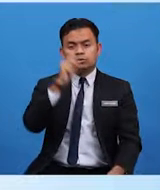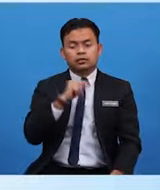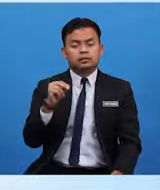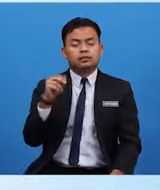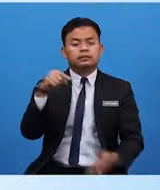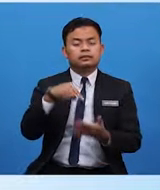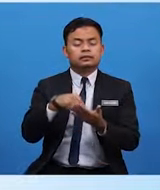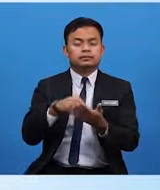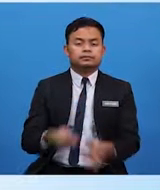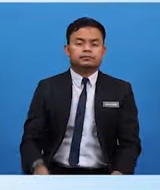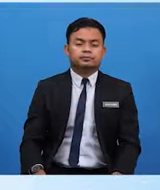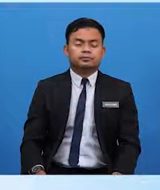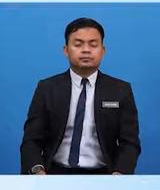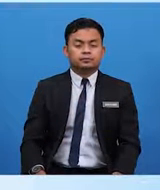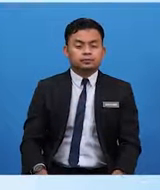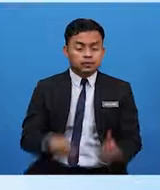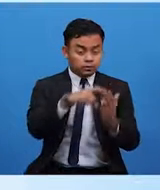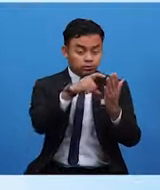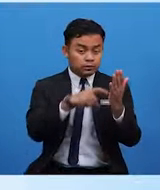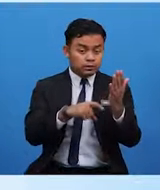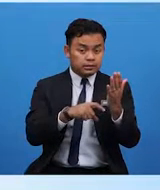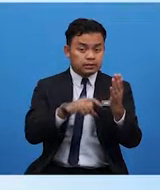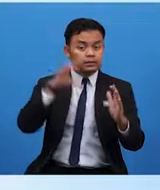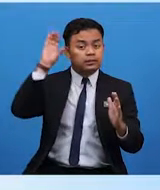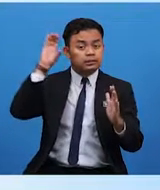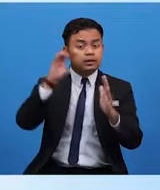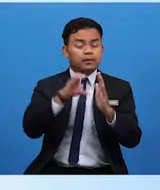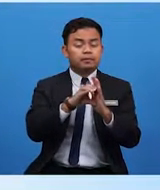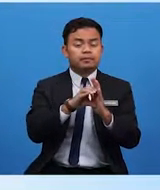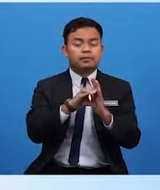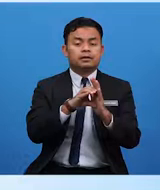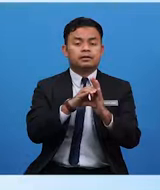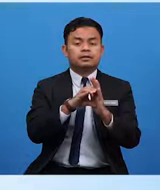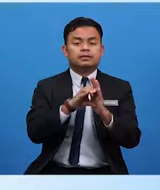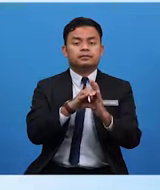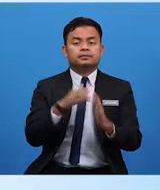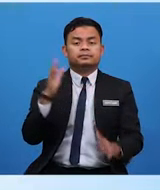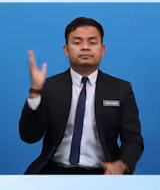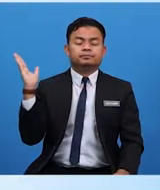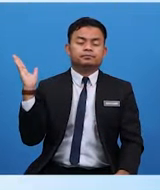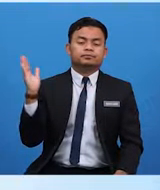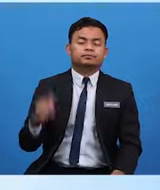lukiskan gambar raja pecahan satu dan 1/2